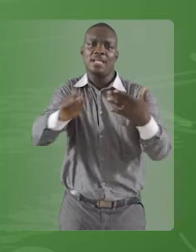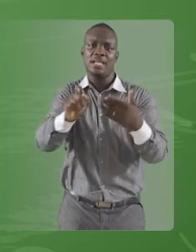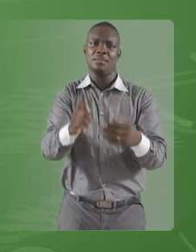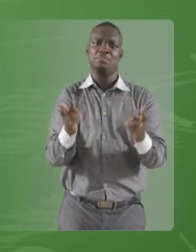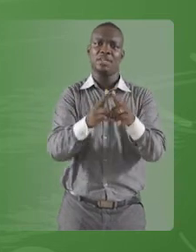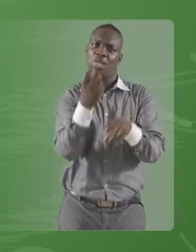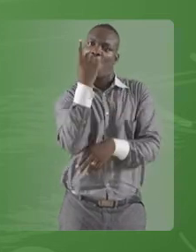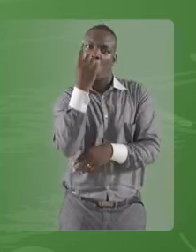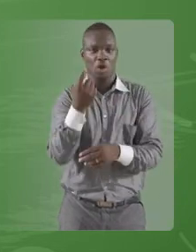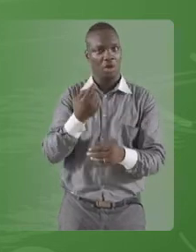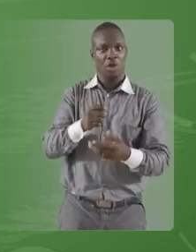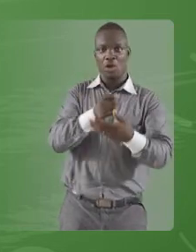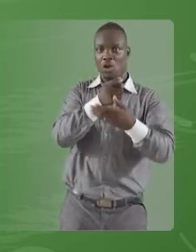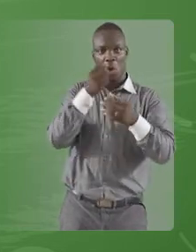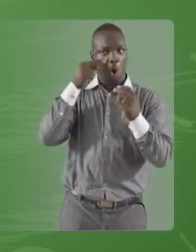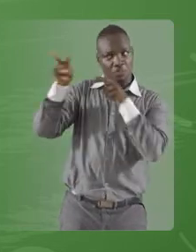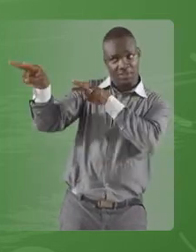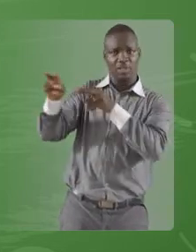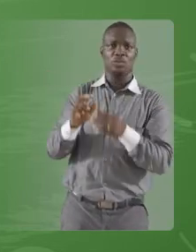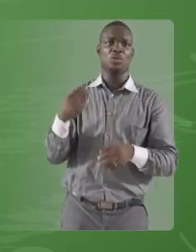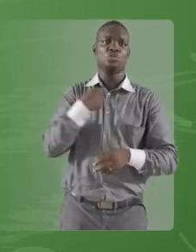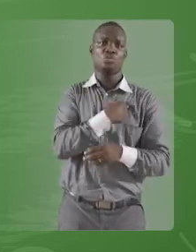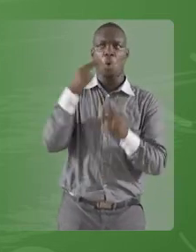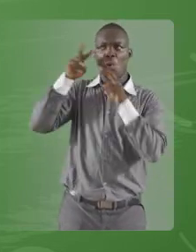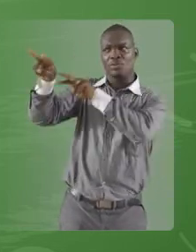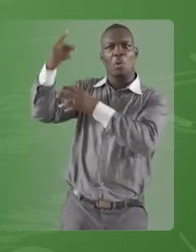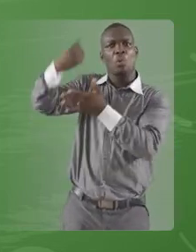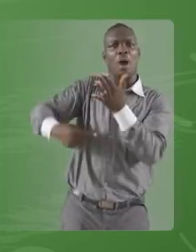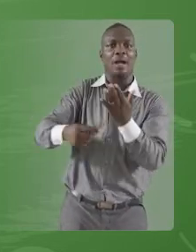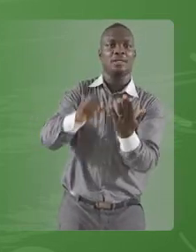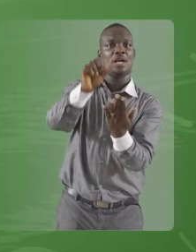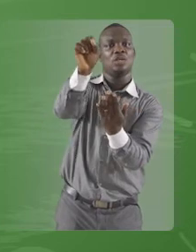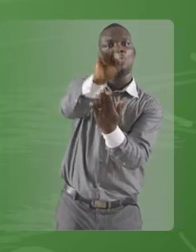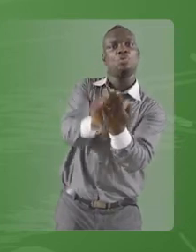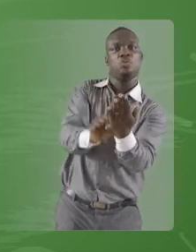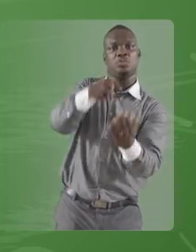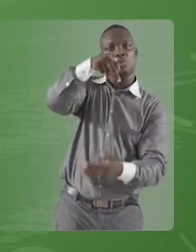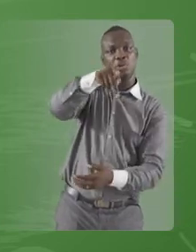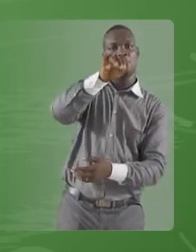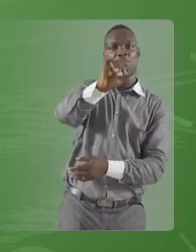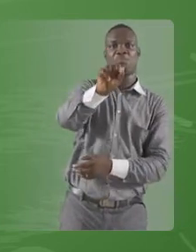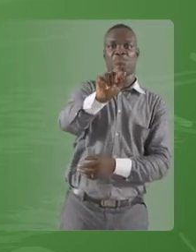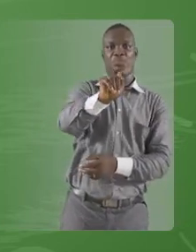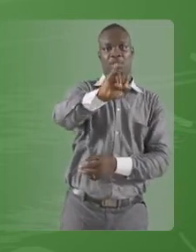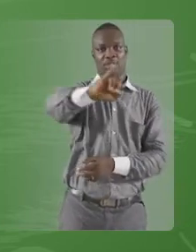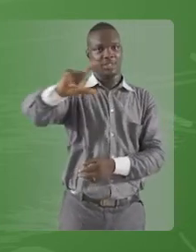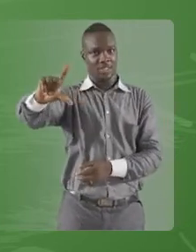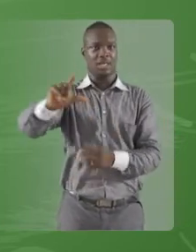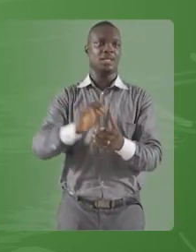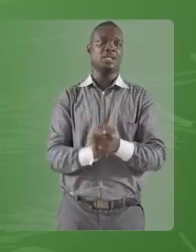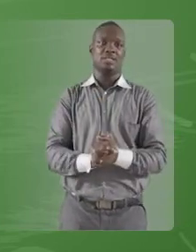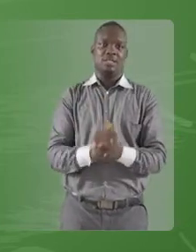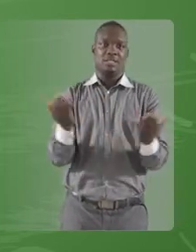observation. Alors, qu'allons-nous observer? Ici, nous allons observer des coupes de pistil, bien que nous voyons en